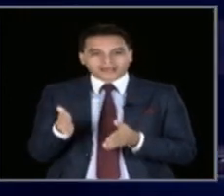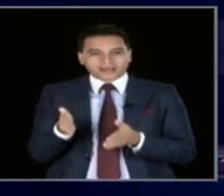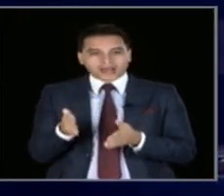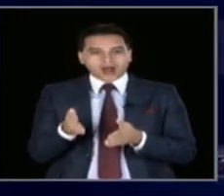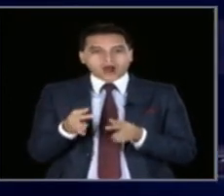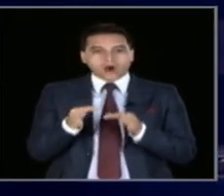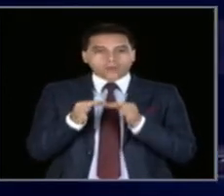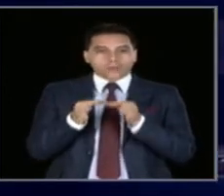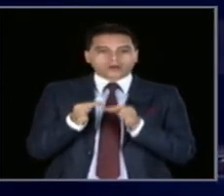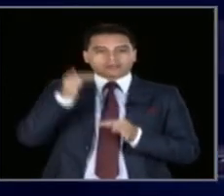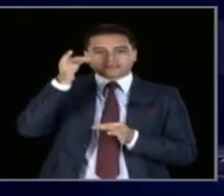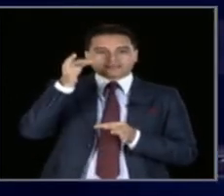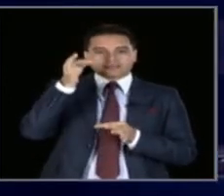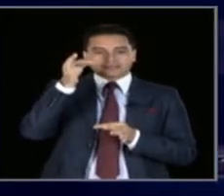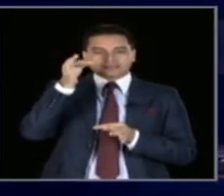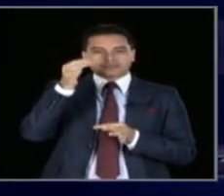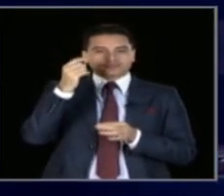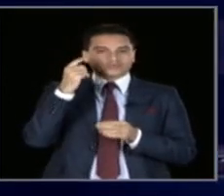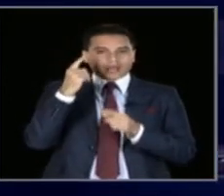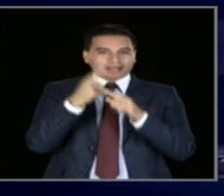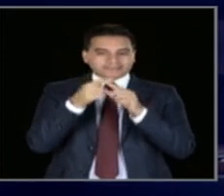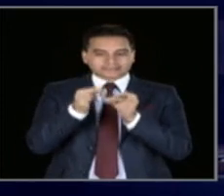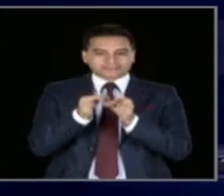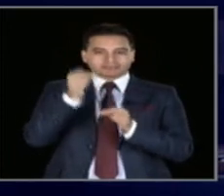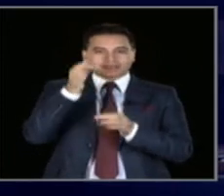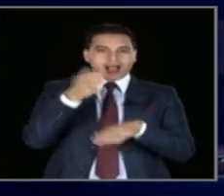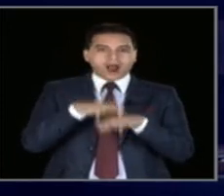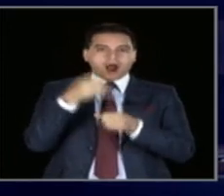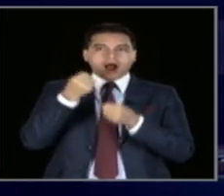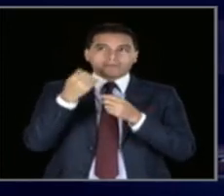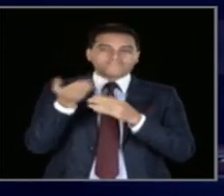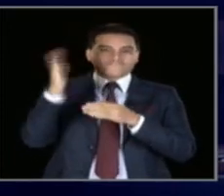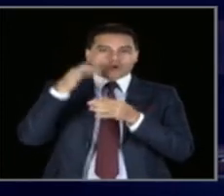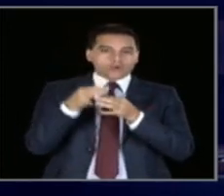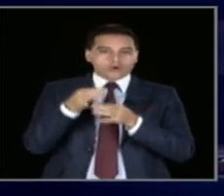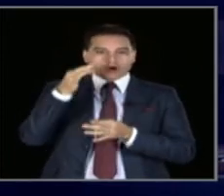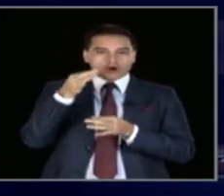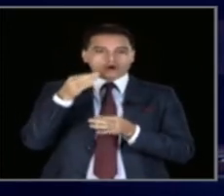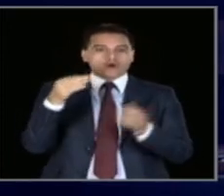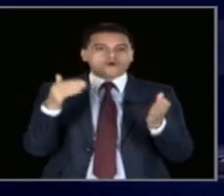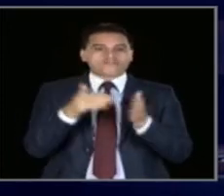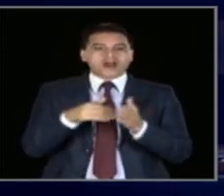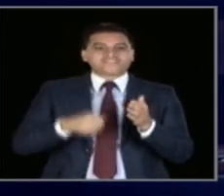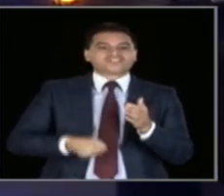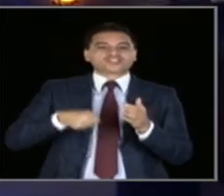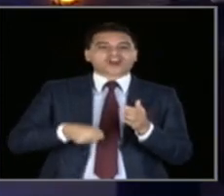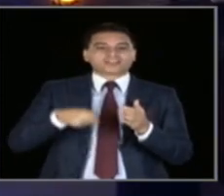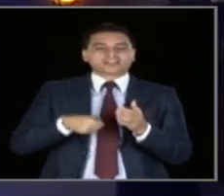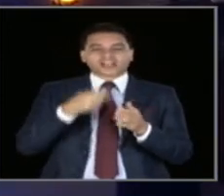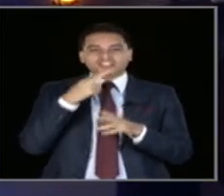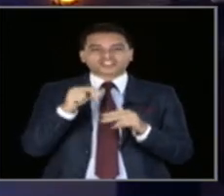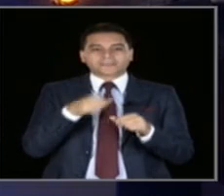بيركب زي إريال كده على سقف العربية، وكان بيتاخد في شنطة زي